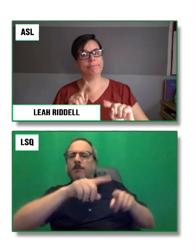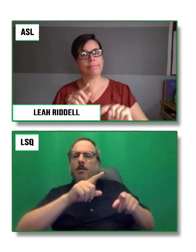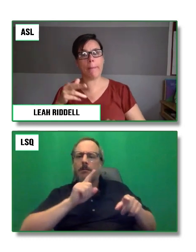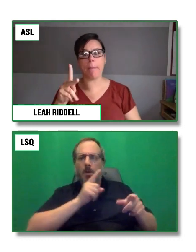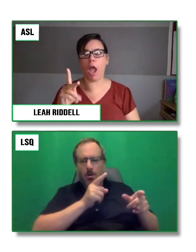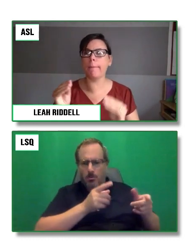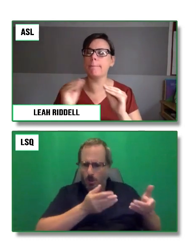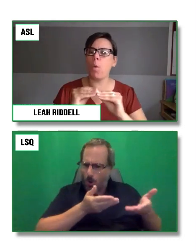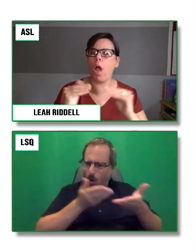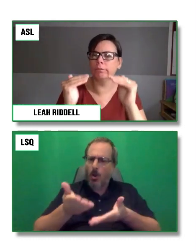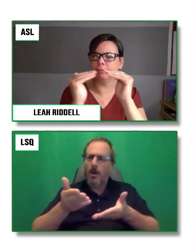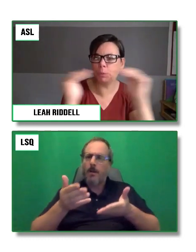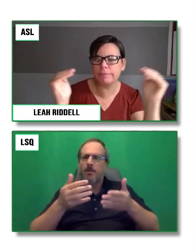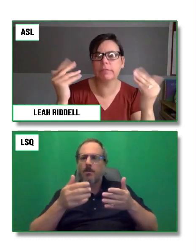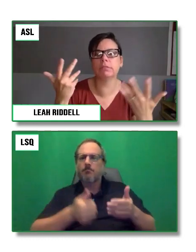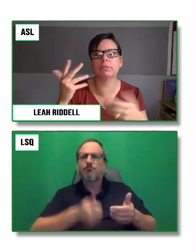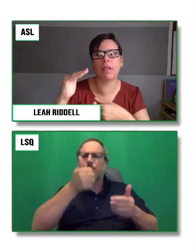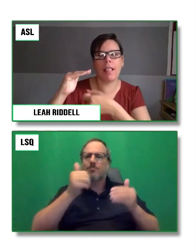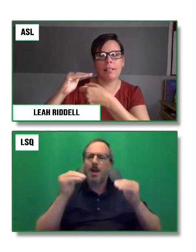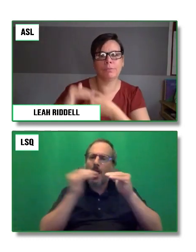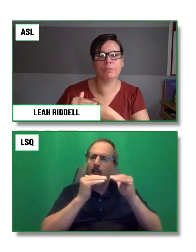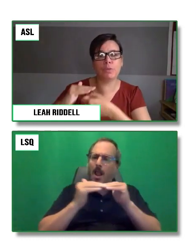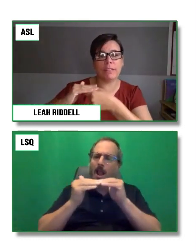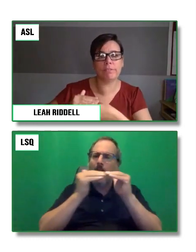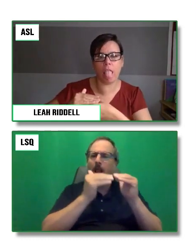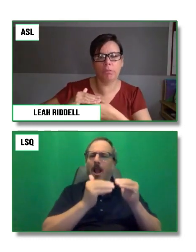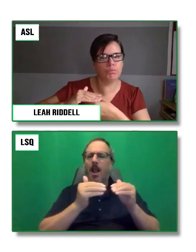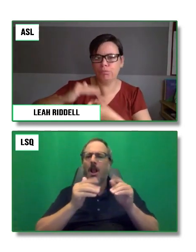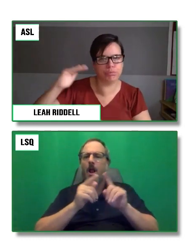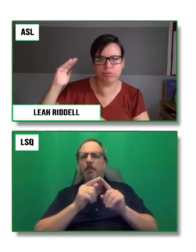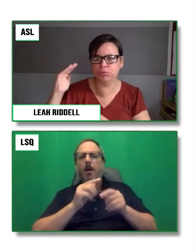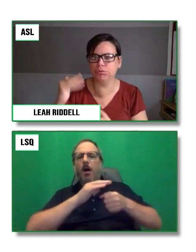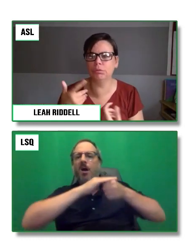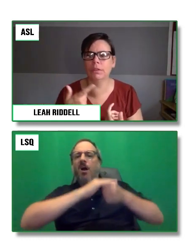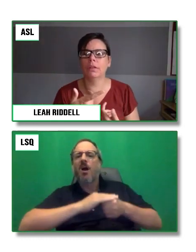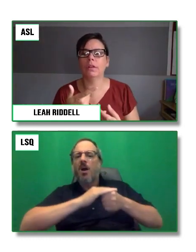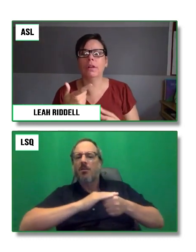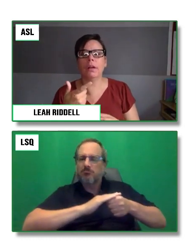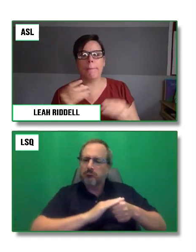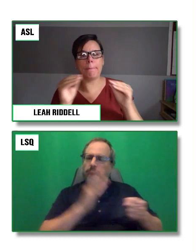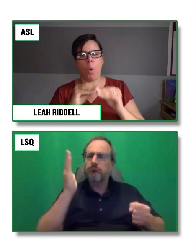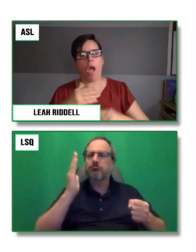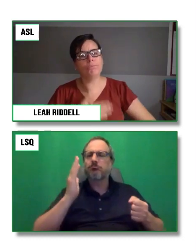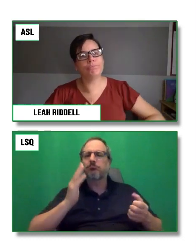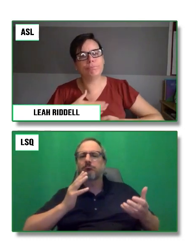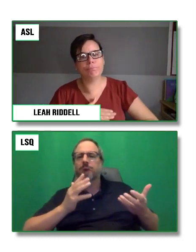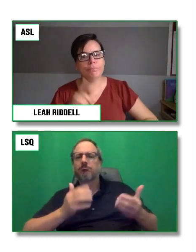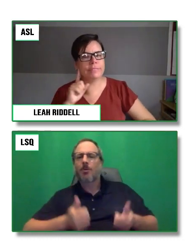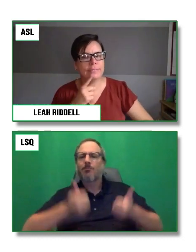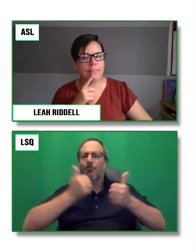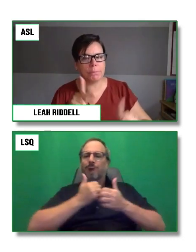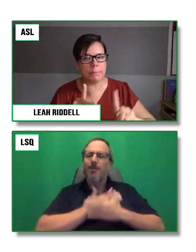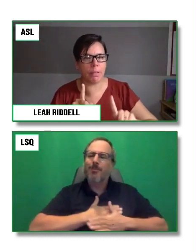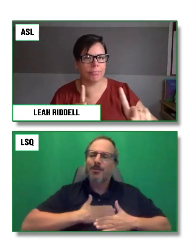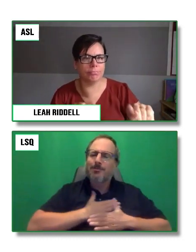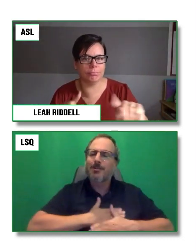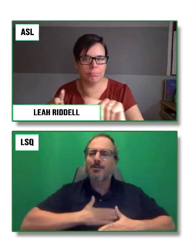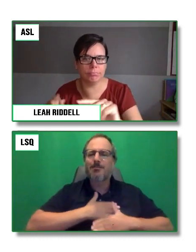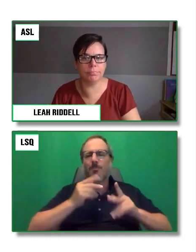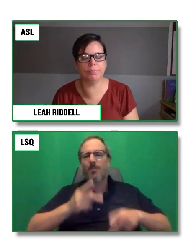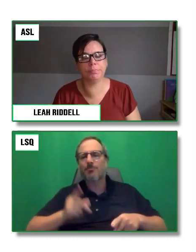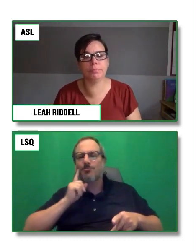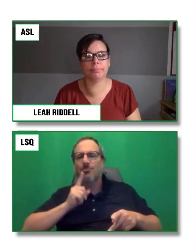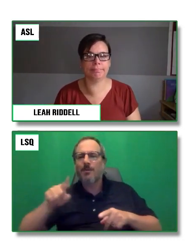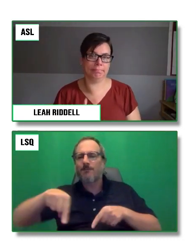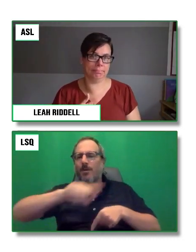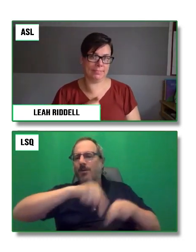parc réponde à une panoplie de besoins pour tous les utilisateurs. À ce moment-là, l'expérience en parc serait plus